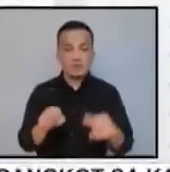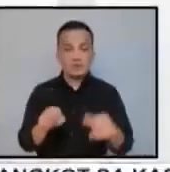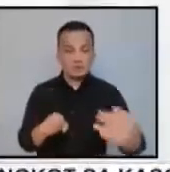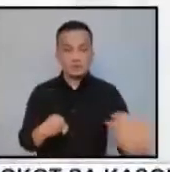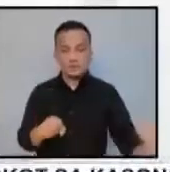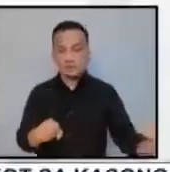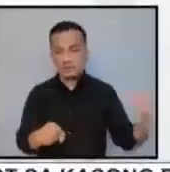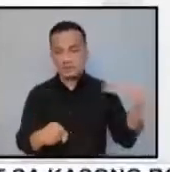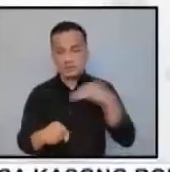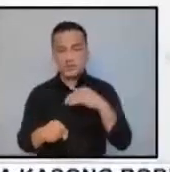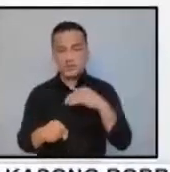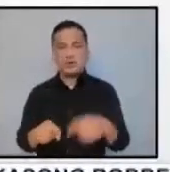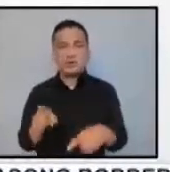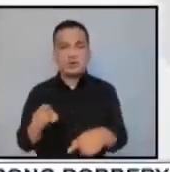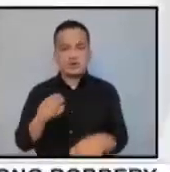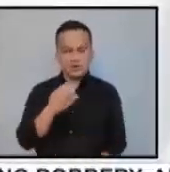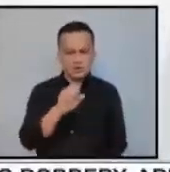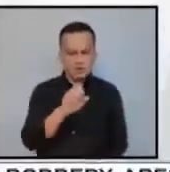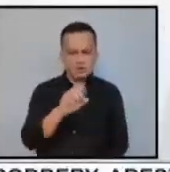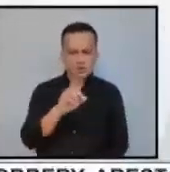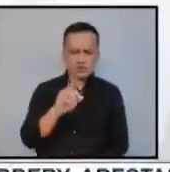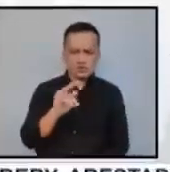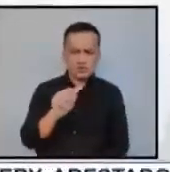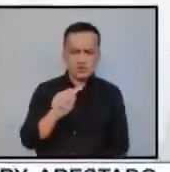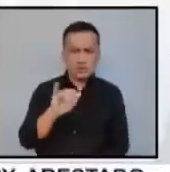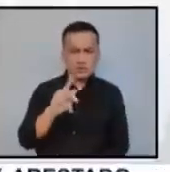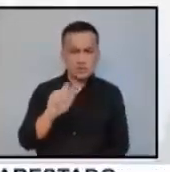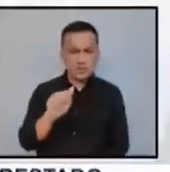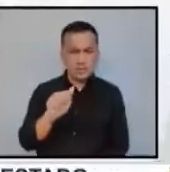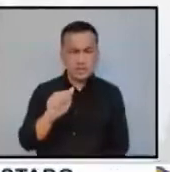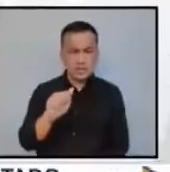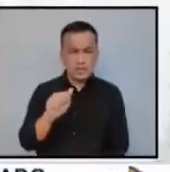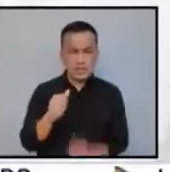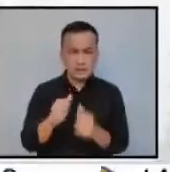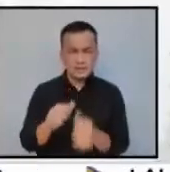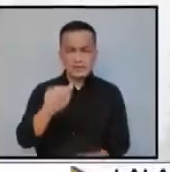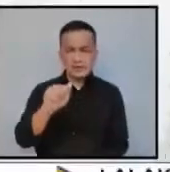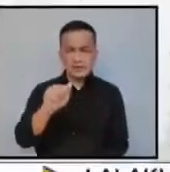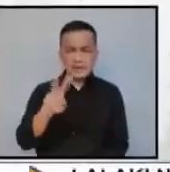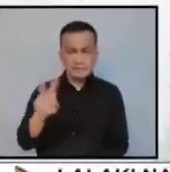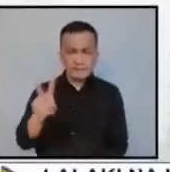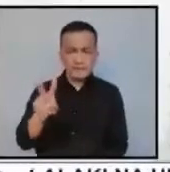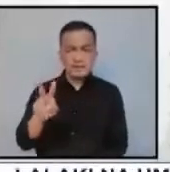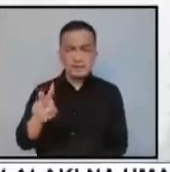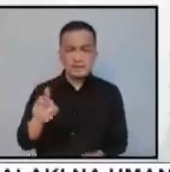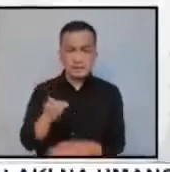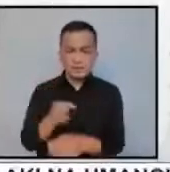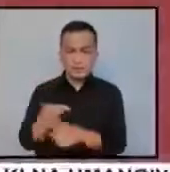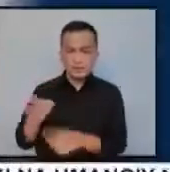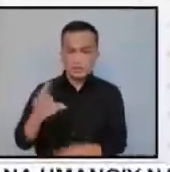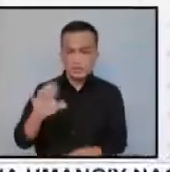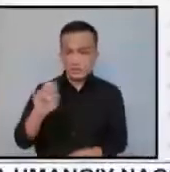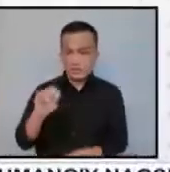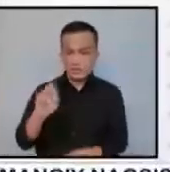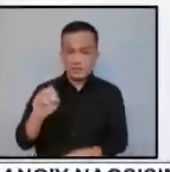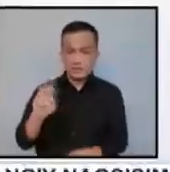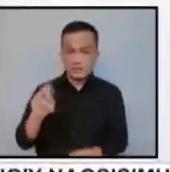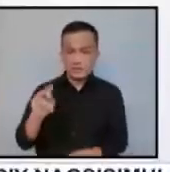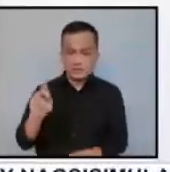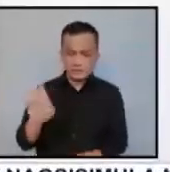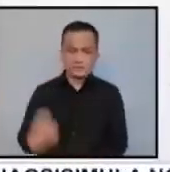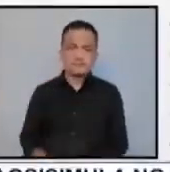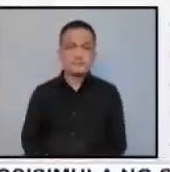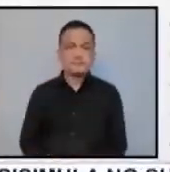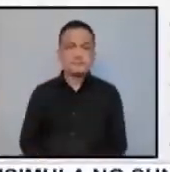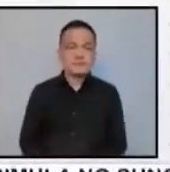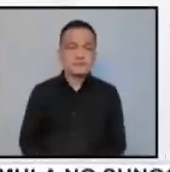Doña Julia Vargas Avenue or Anda Road diretso ng Camino Verde. Pwede naman dumaan ang